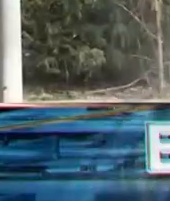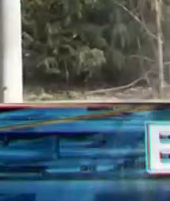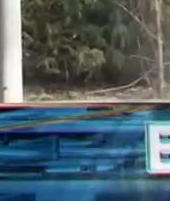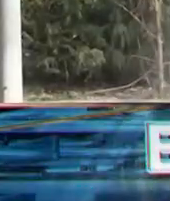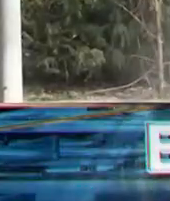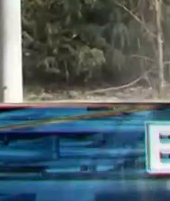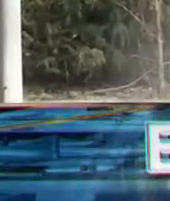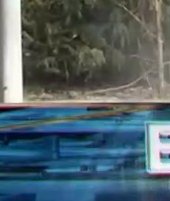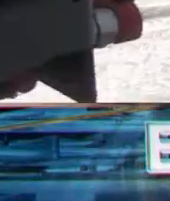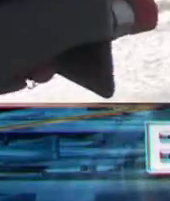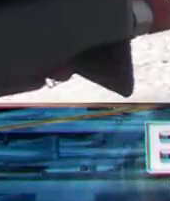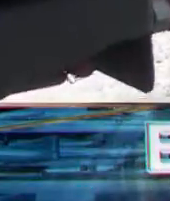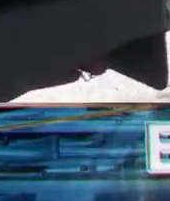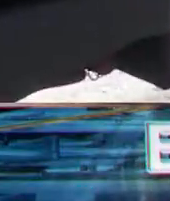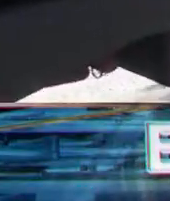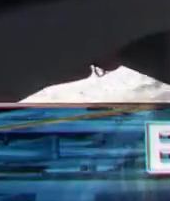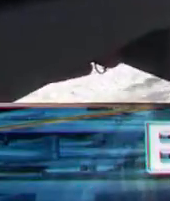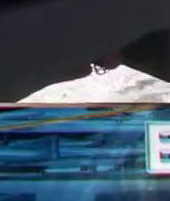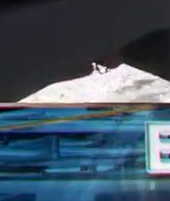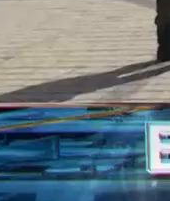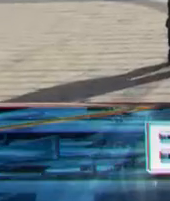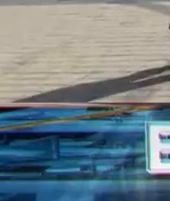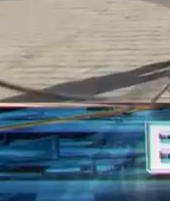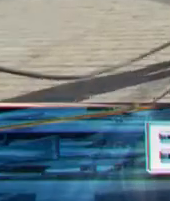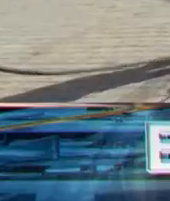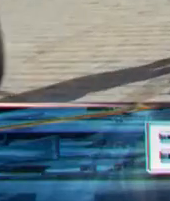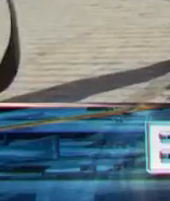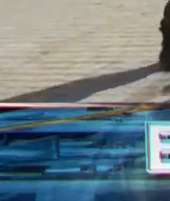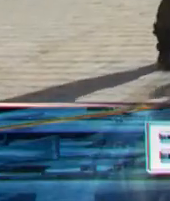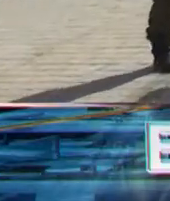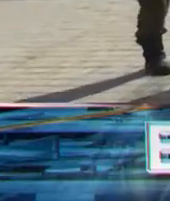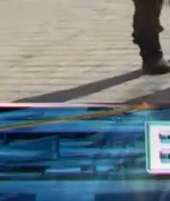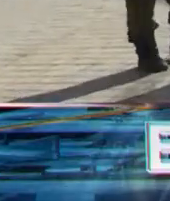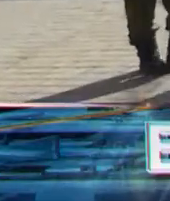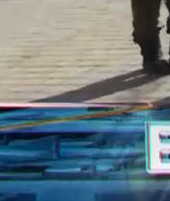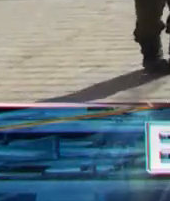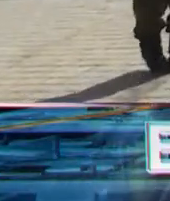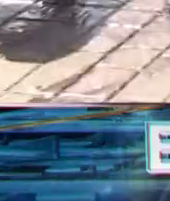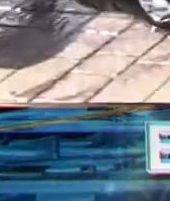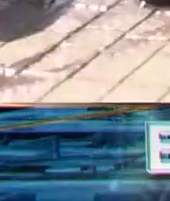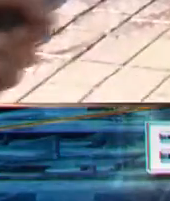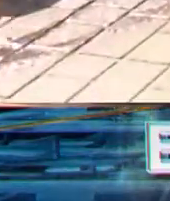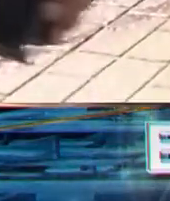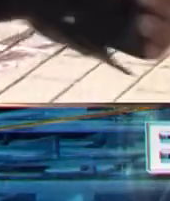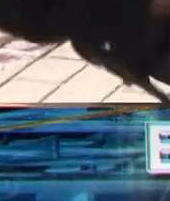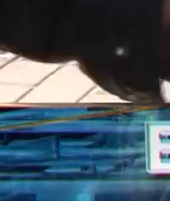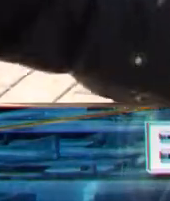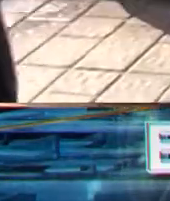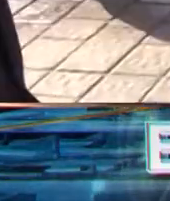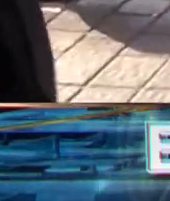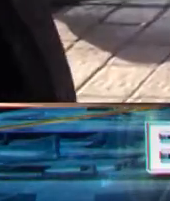Талдықорғанда залалсыздандыру жұмыстары басталды. Адам көп жүретін алаңдар, скверлер, тротуарлар мен аялдамаларға дезинфекция жасалып